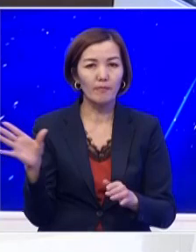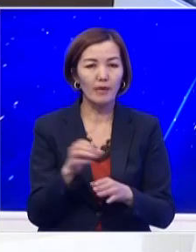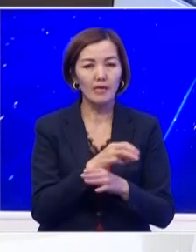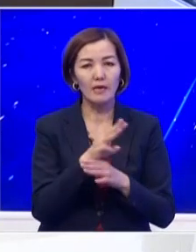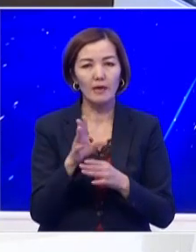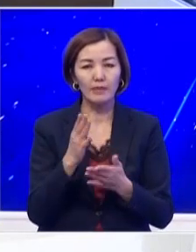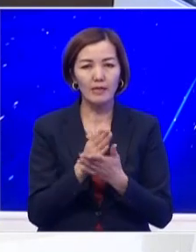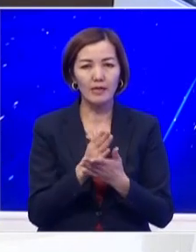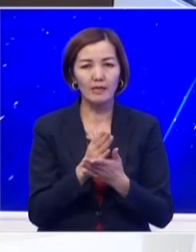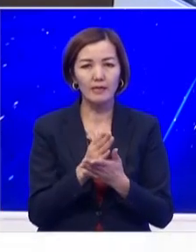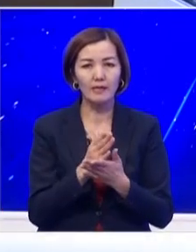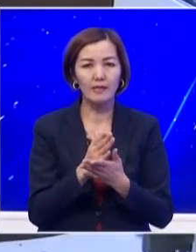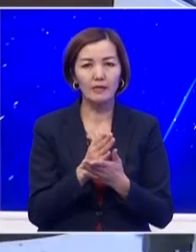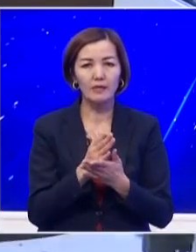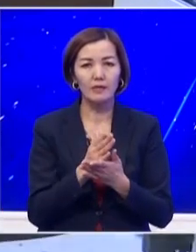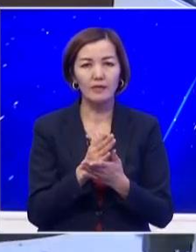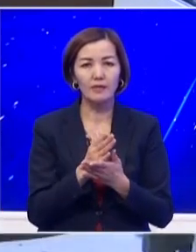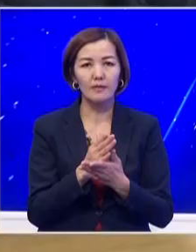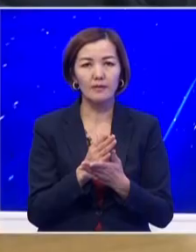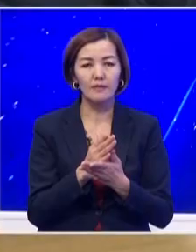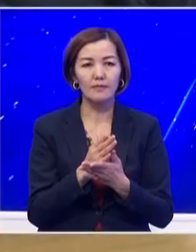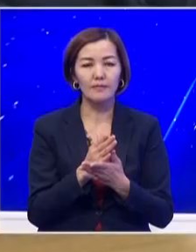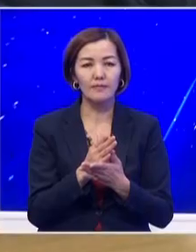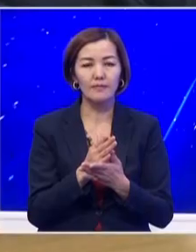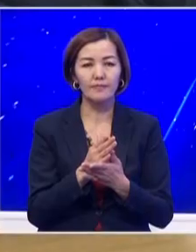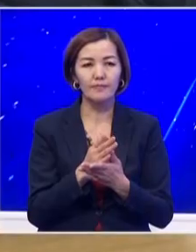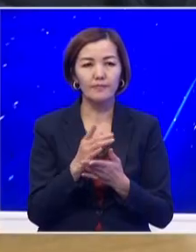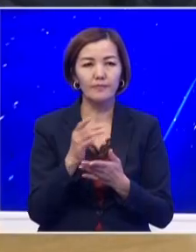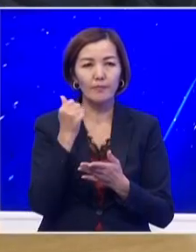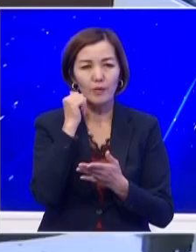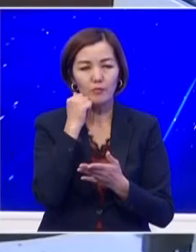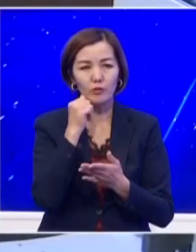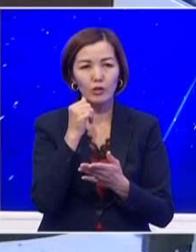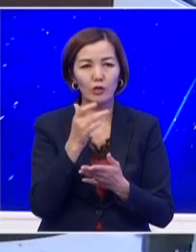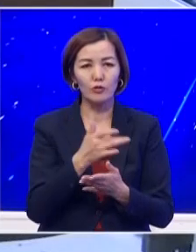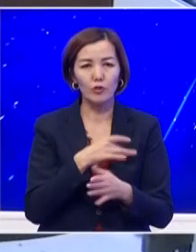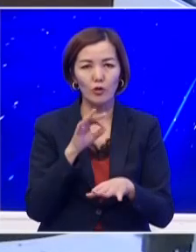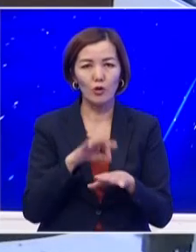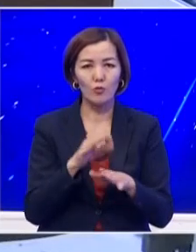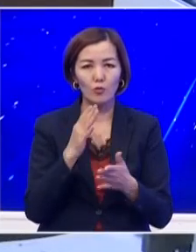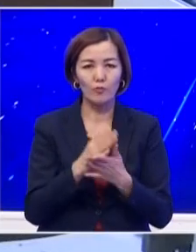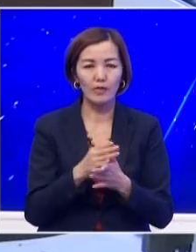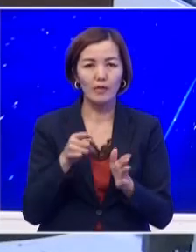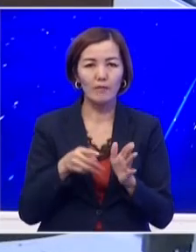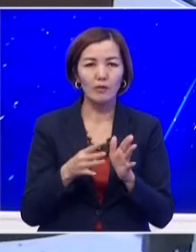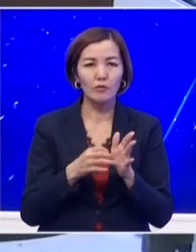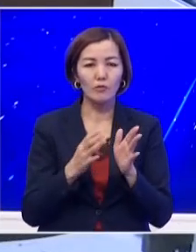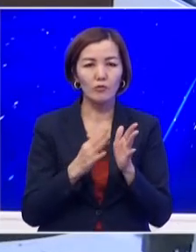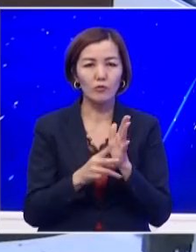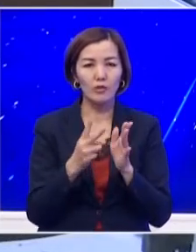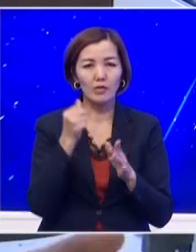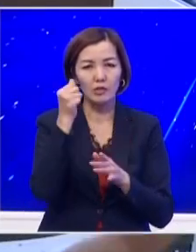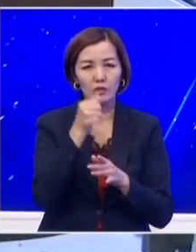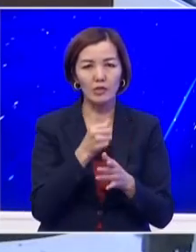кісілер барлық қосылған, қамтылған. Бұл кісіде жүрек ауруы, жүрек ауруын